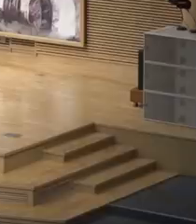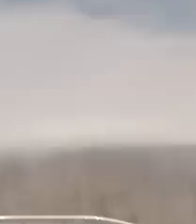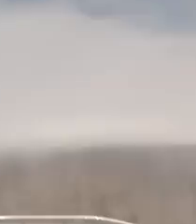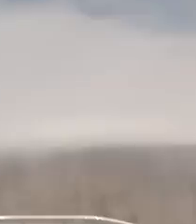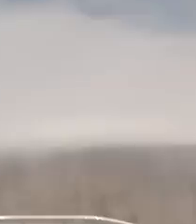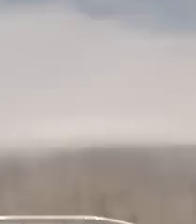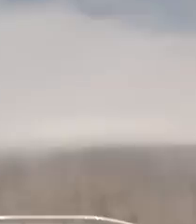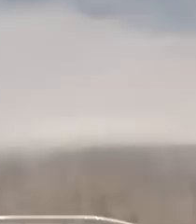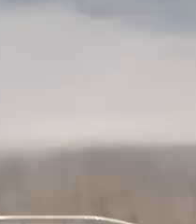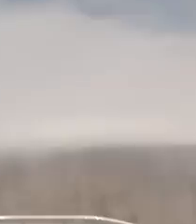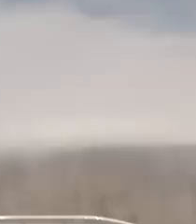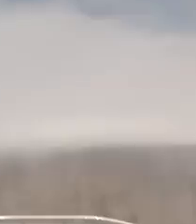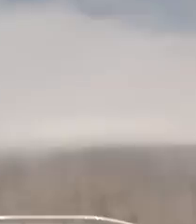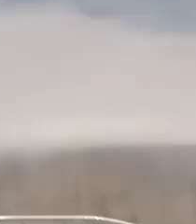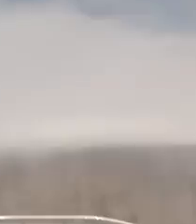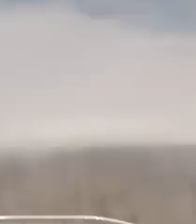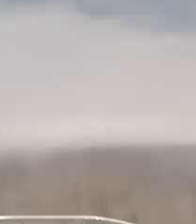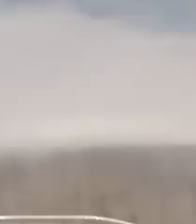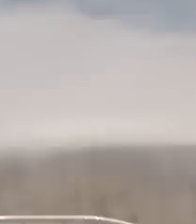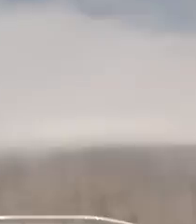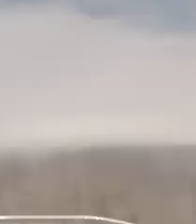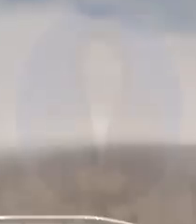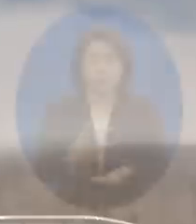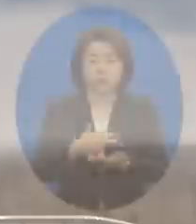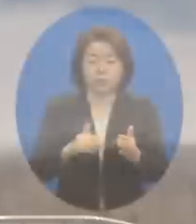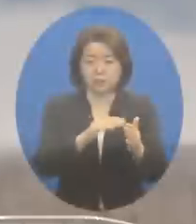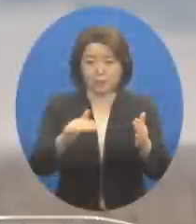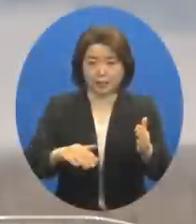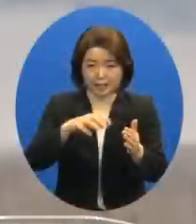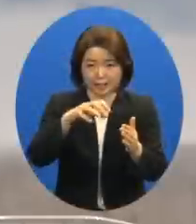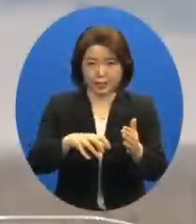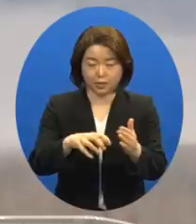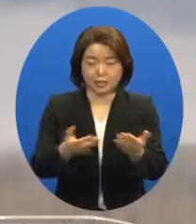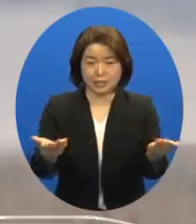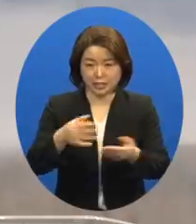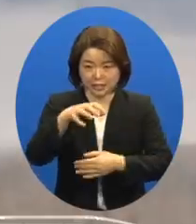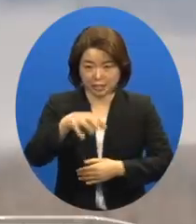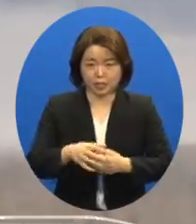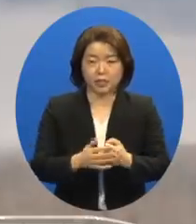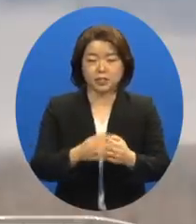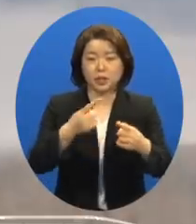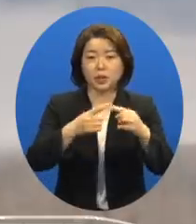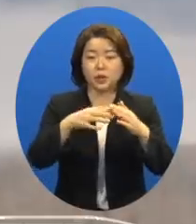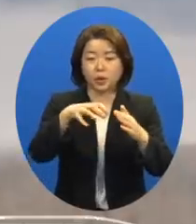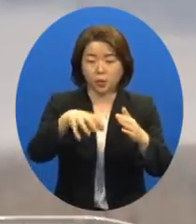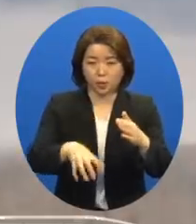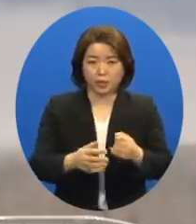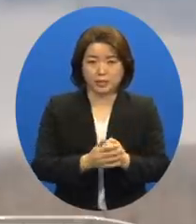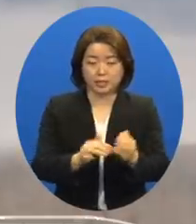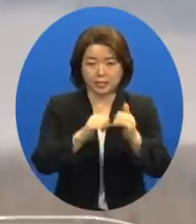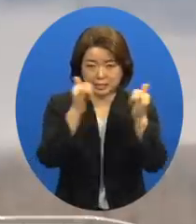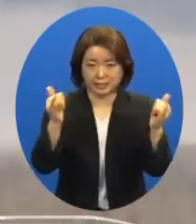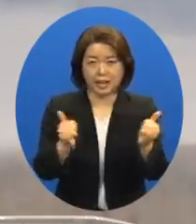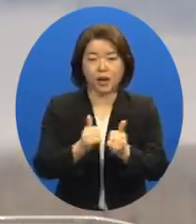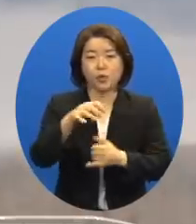시간에 우리 기도합시다. 주님, 가정에서, 일터에서, 교회에서,